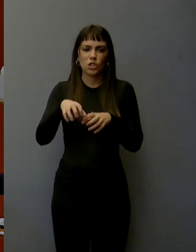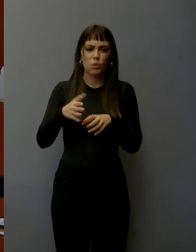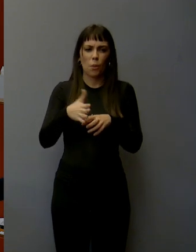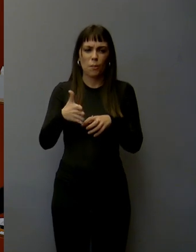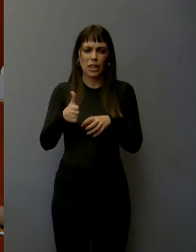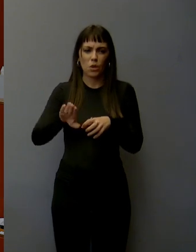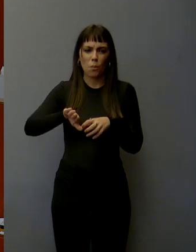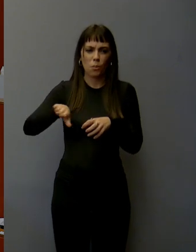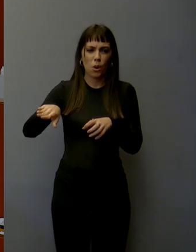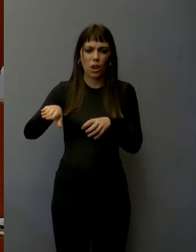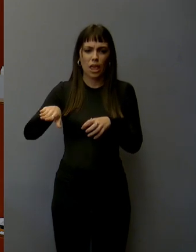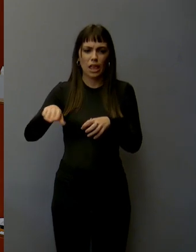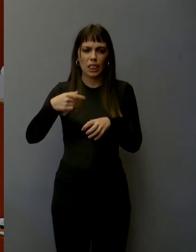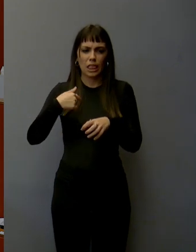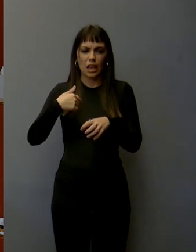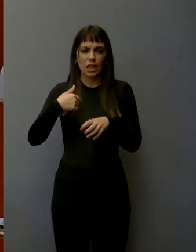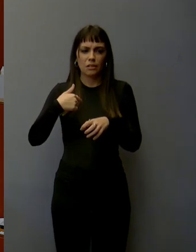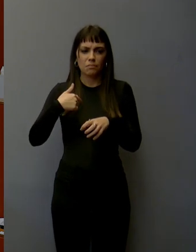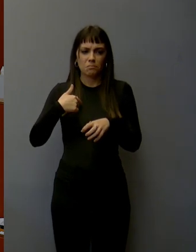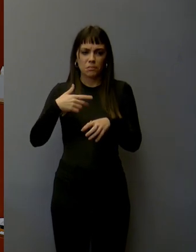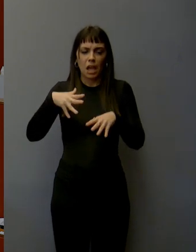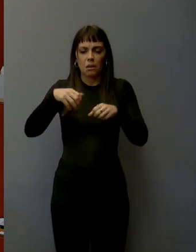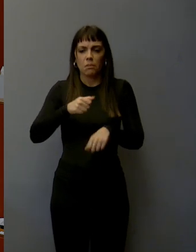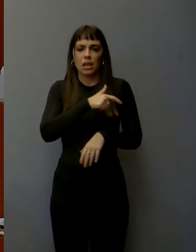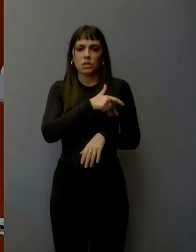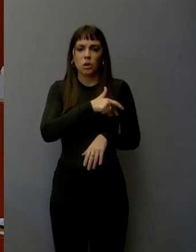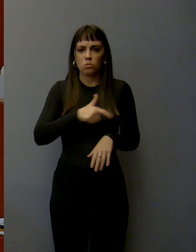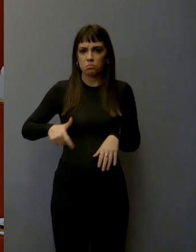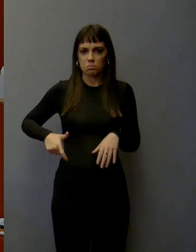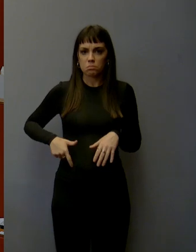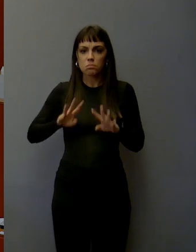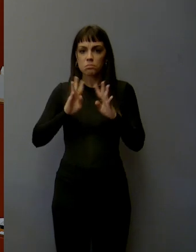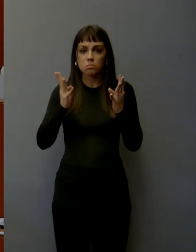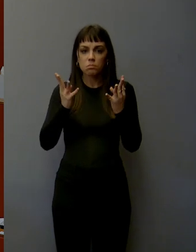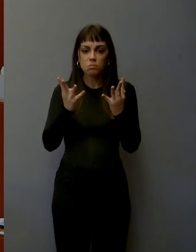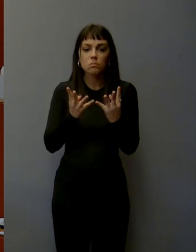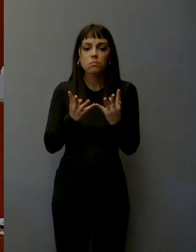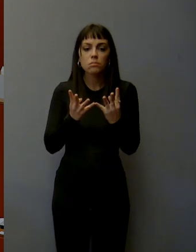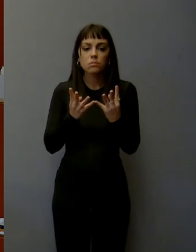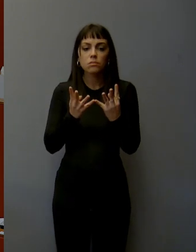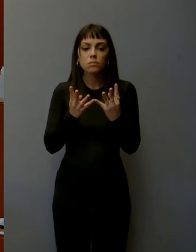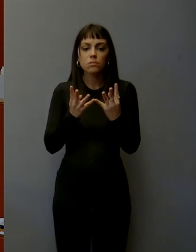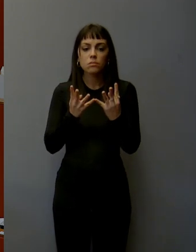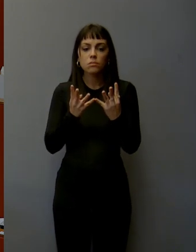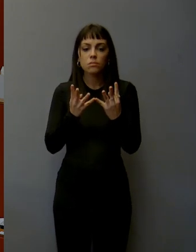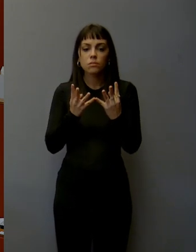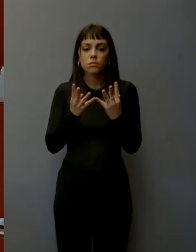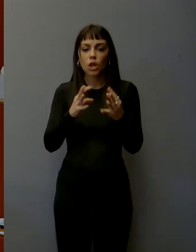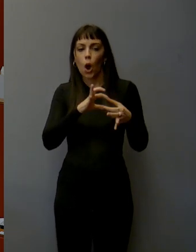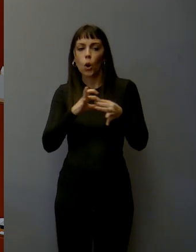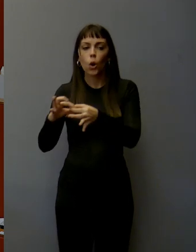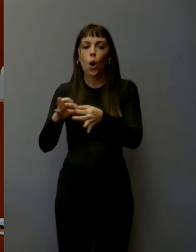impegnare il sindaco e la giunta proprio per creare tutti quei collegamenti e sono stati elencati nell'ordine del giorno per